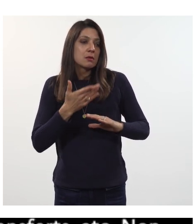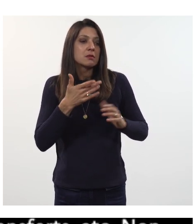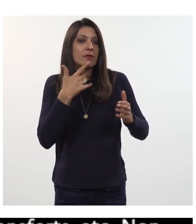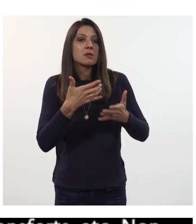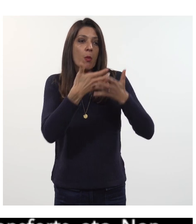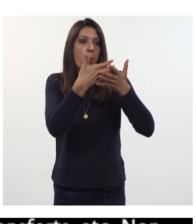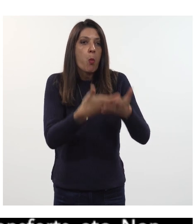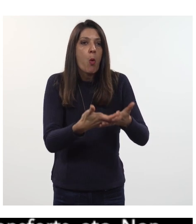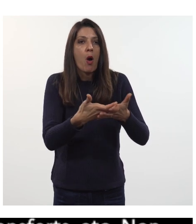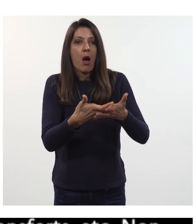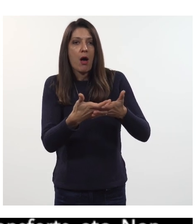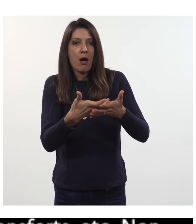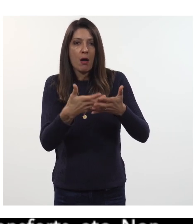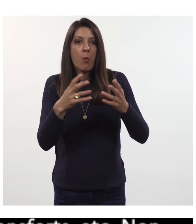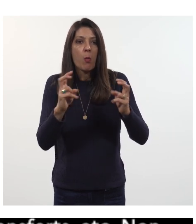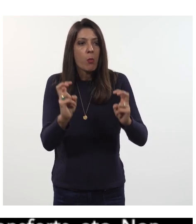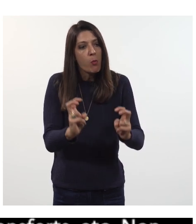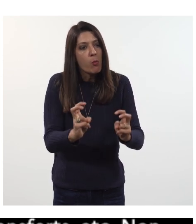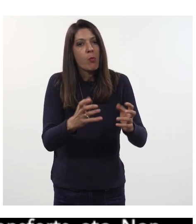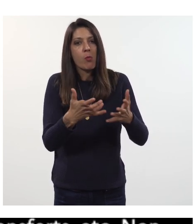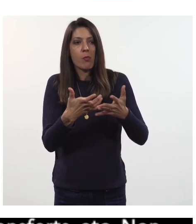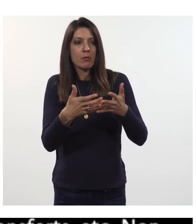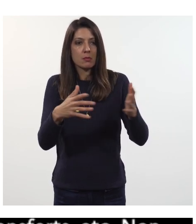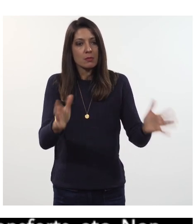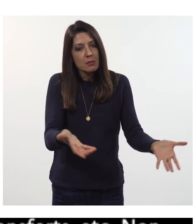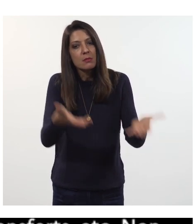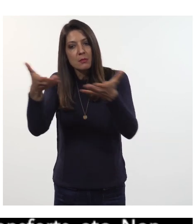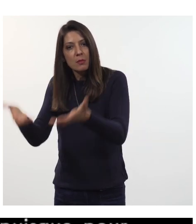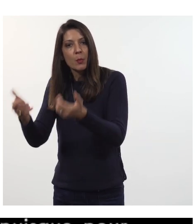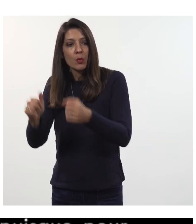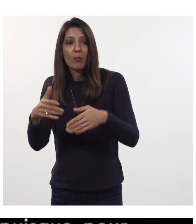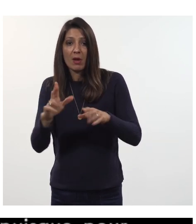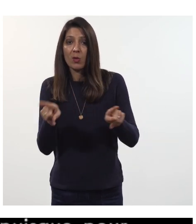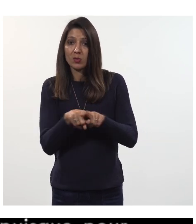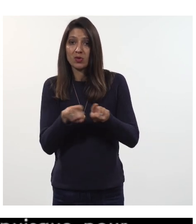un petit peu plus bas. Mais malheureusement, avec ce poids plus bas, il y a des conséquences négatives.